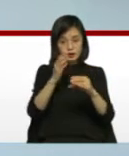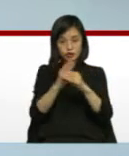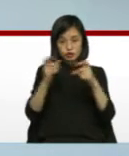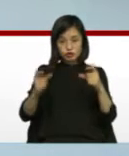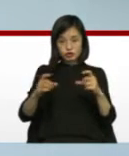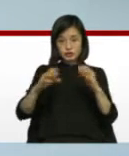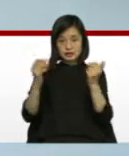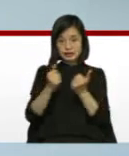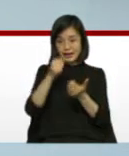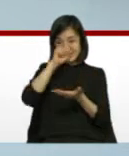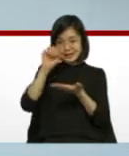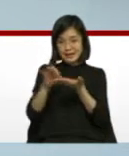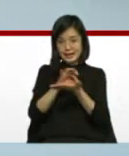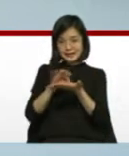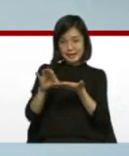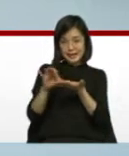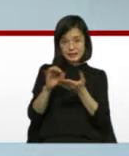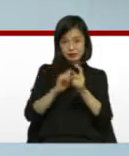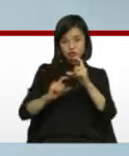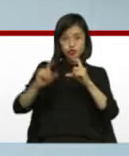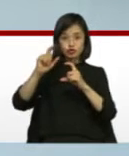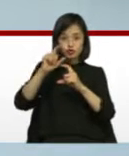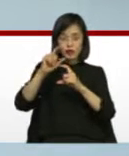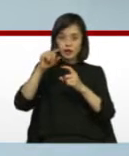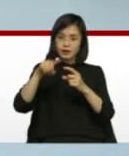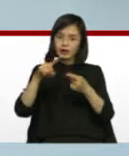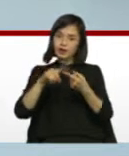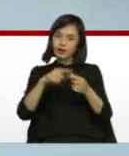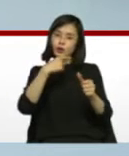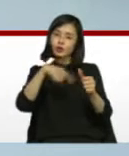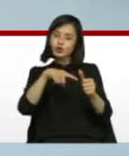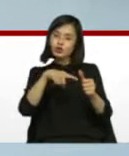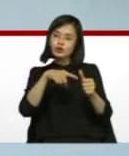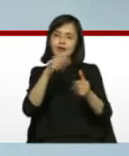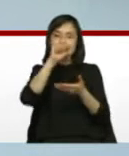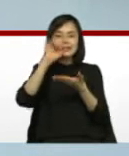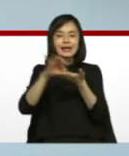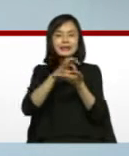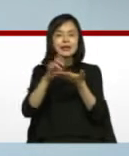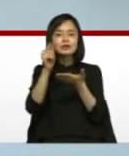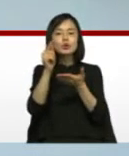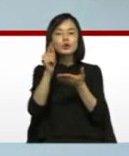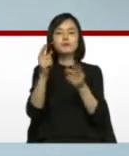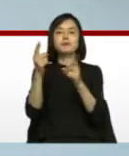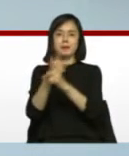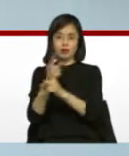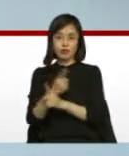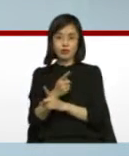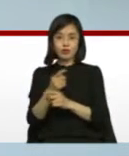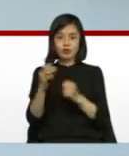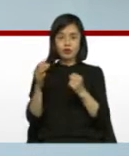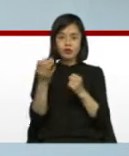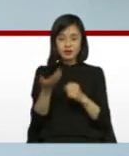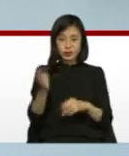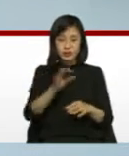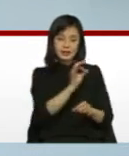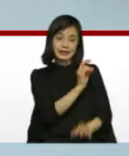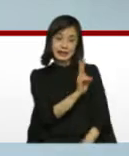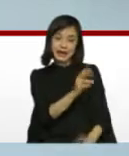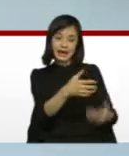서구청장 이 공약으로 제시한 교육 예산의 변화가 있었습니다 하지만 야당 의원들의 반발이 거센 상황에서